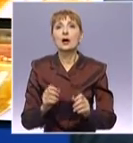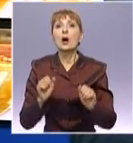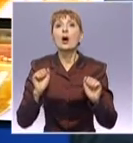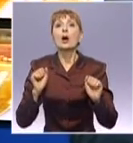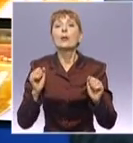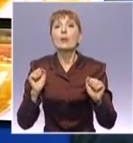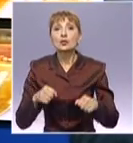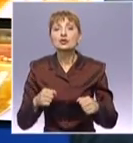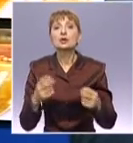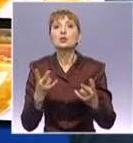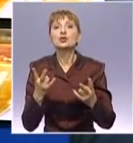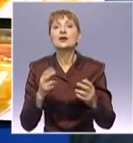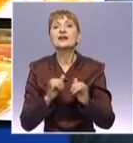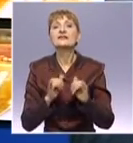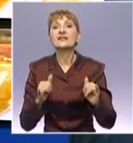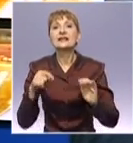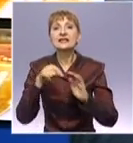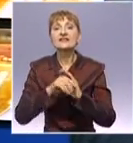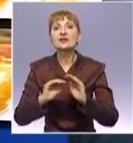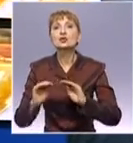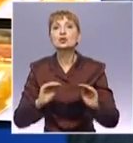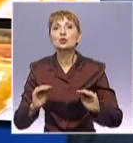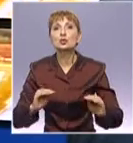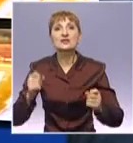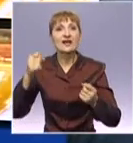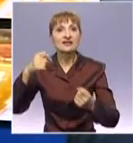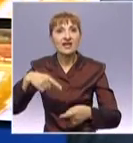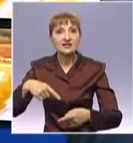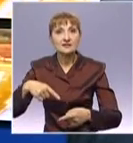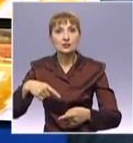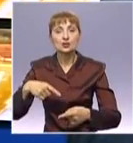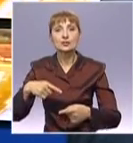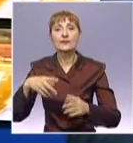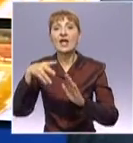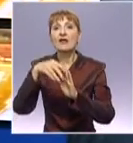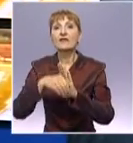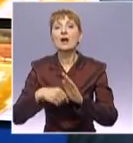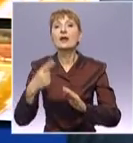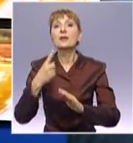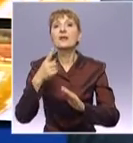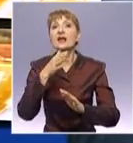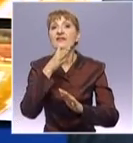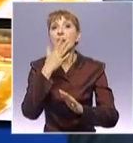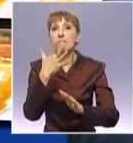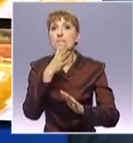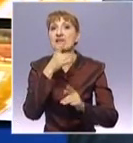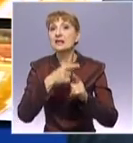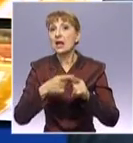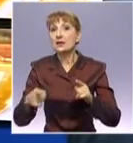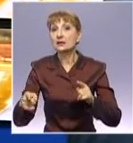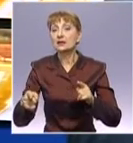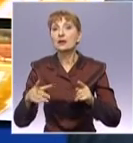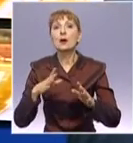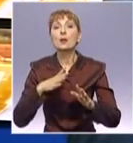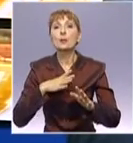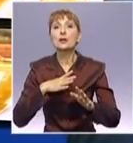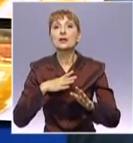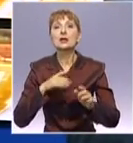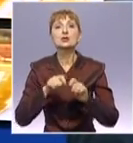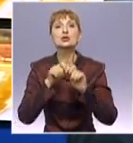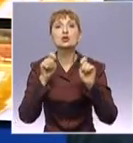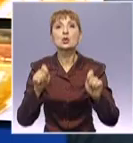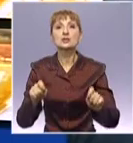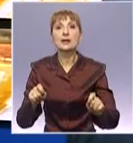нужно развивать инфраструктуру соответствующую, да, потому что вот в рамках первой пятилетки ГПФР было